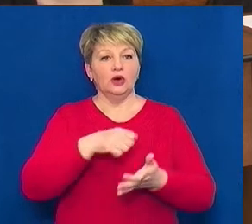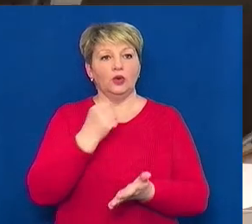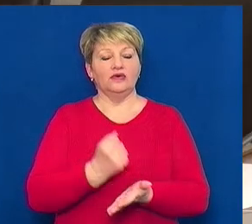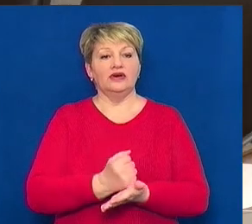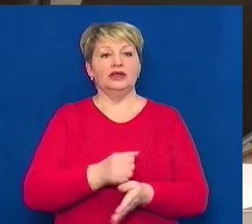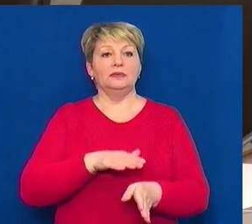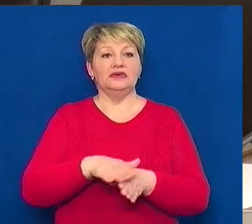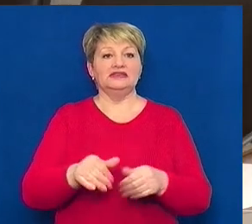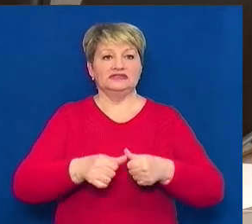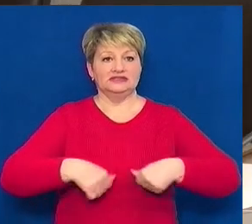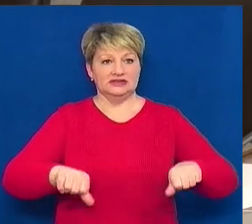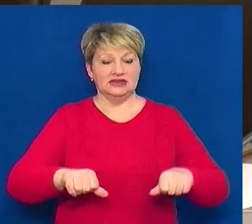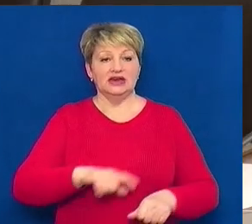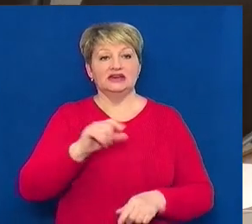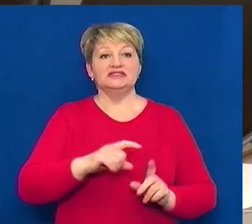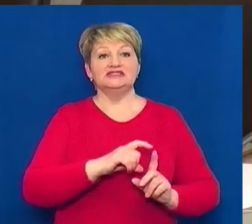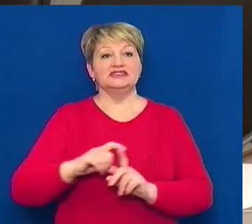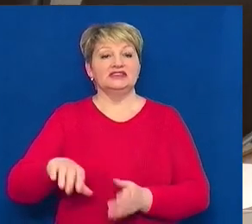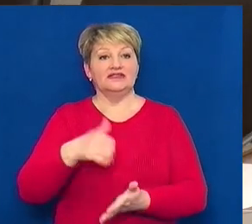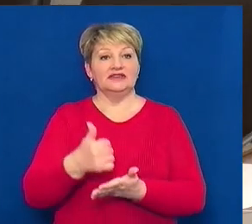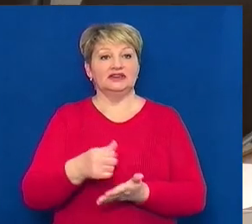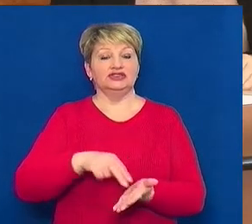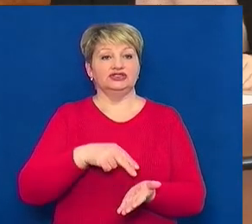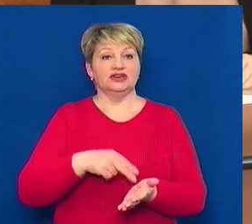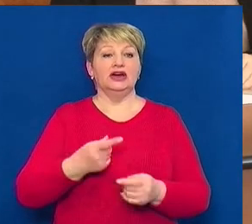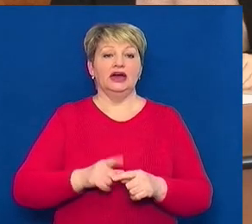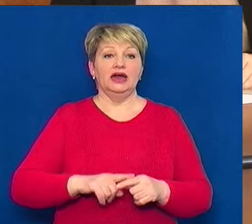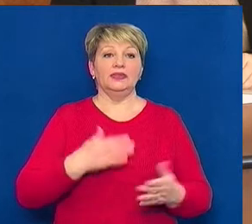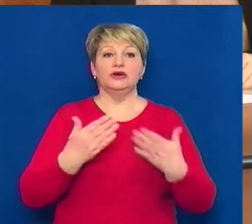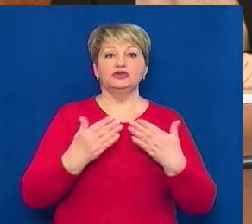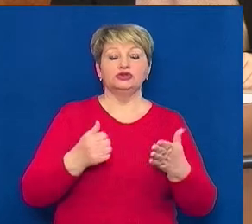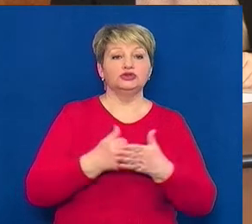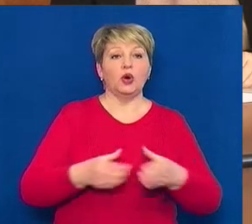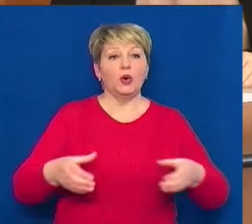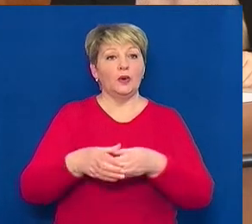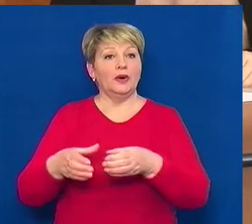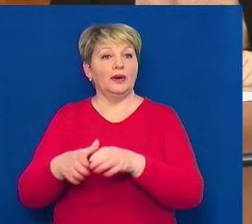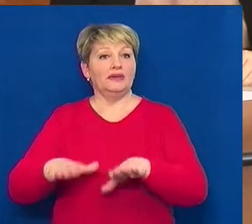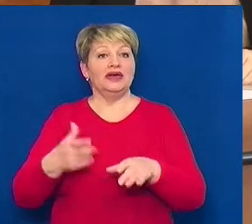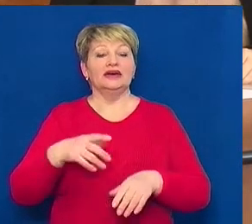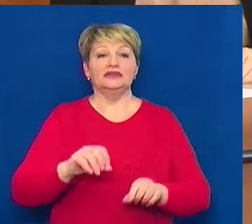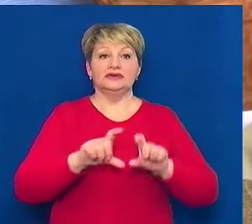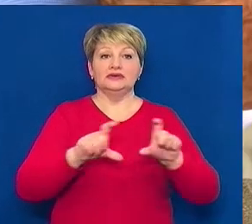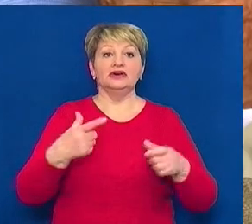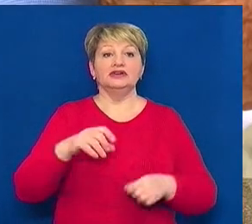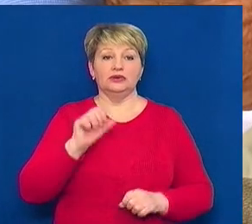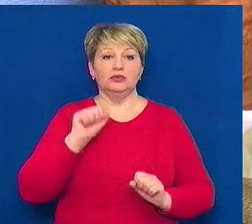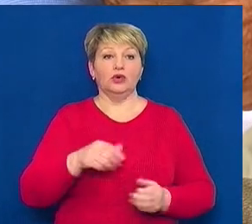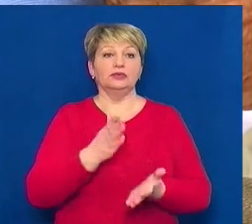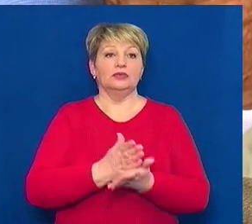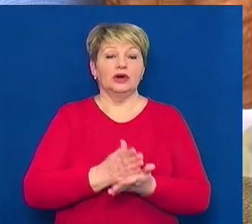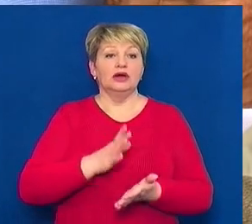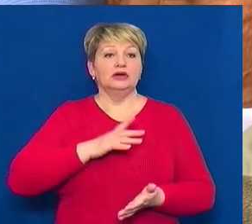міськради. Зі слів очільника Черкас Анатолія Бондаренка, це стосується громадських місць і закладів, де одночасно можуть перебувати